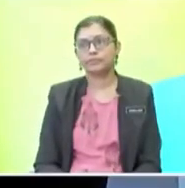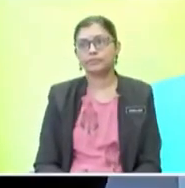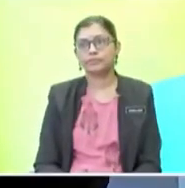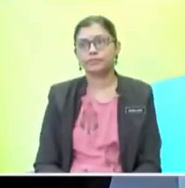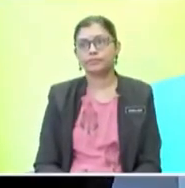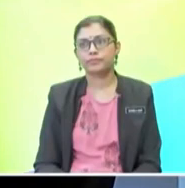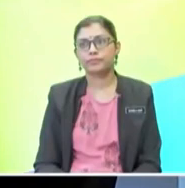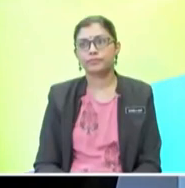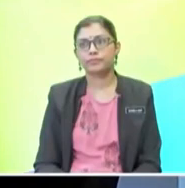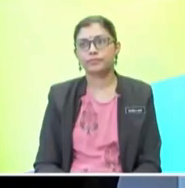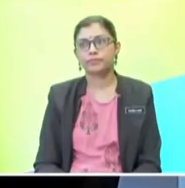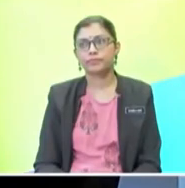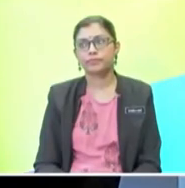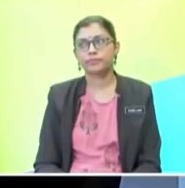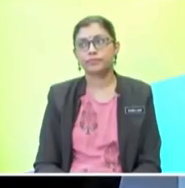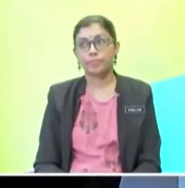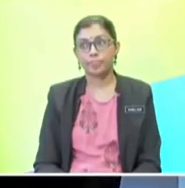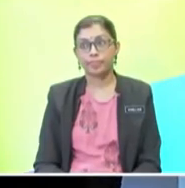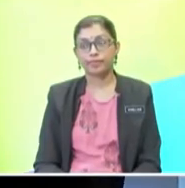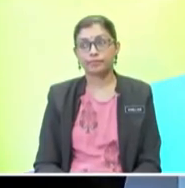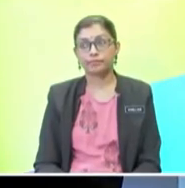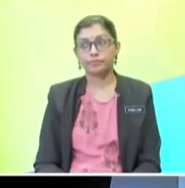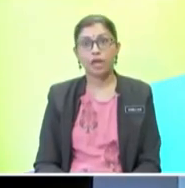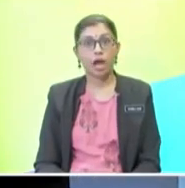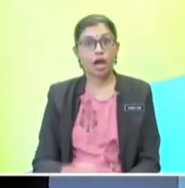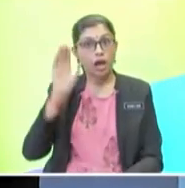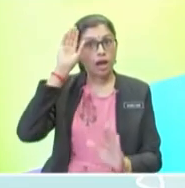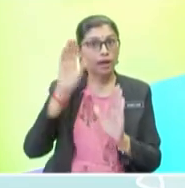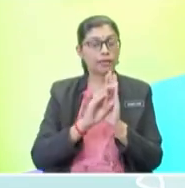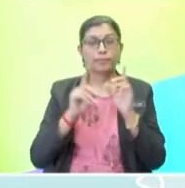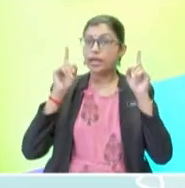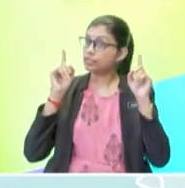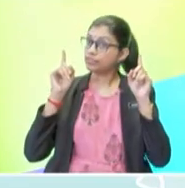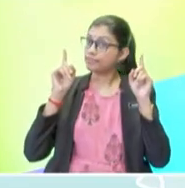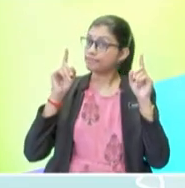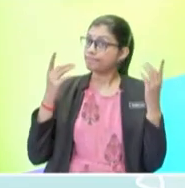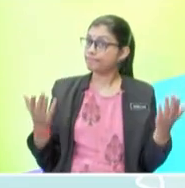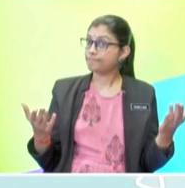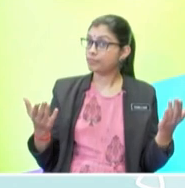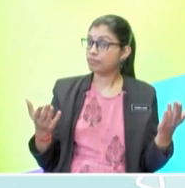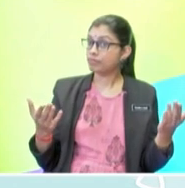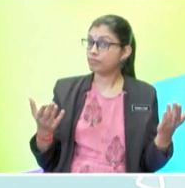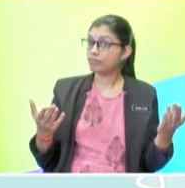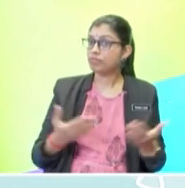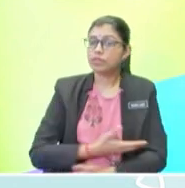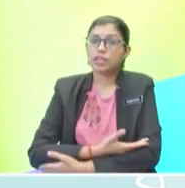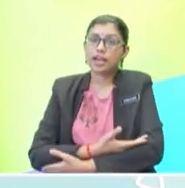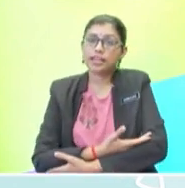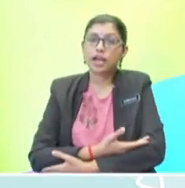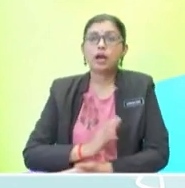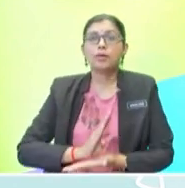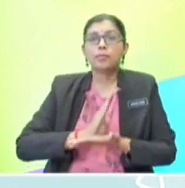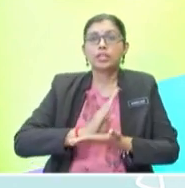kedua. Okey, gambar apa tu, cikgu? Gambar seorang anak sedang